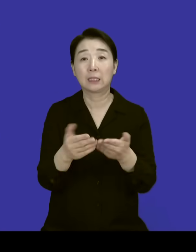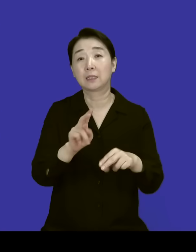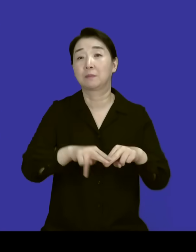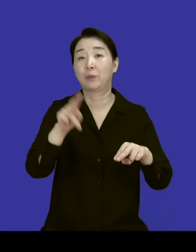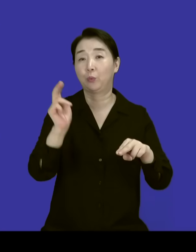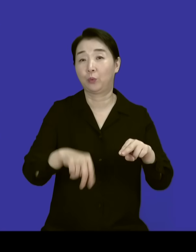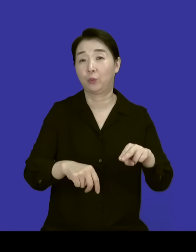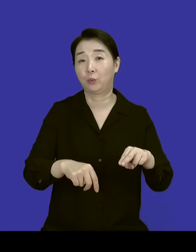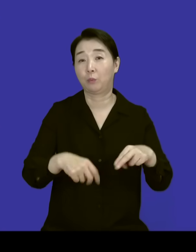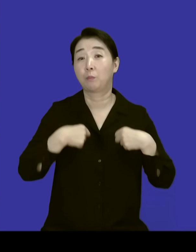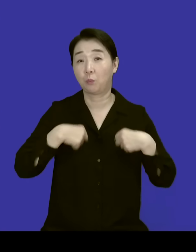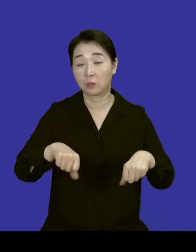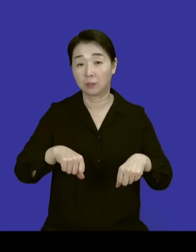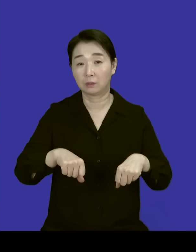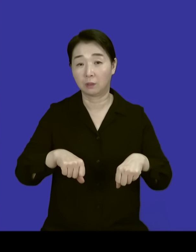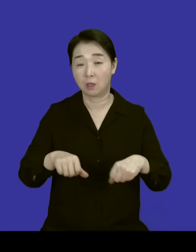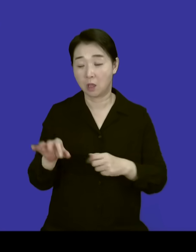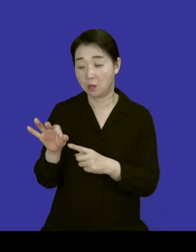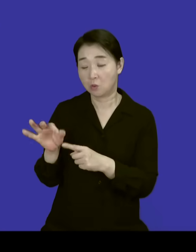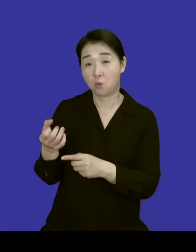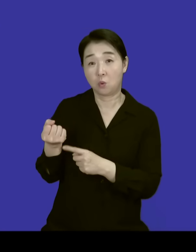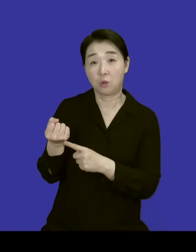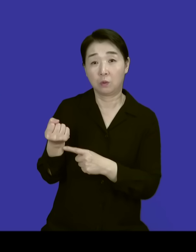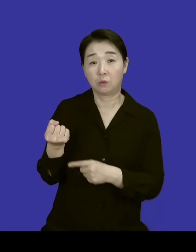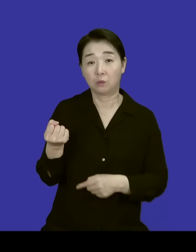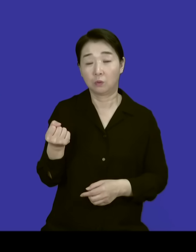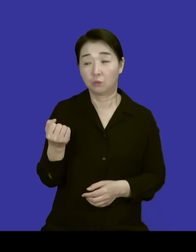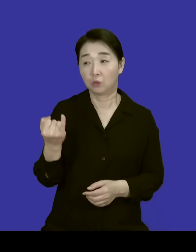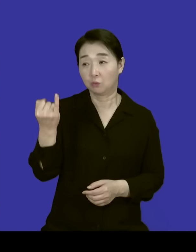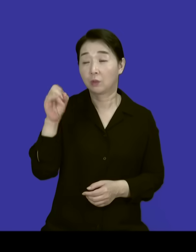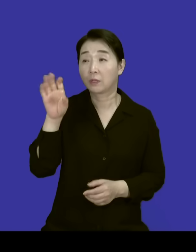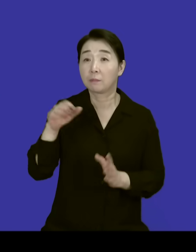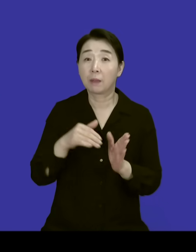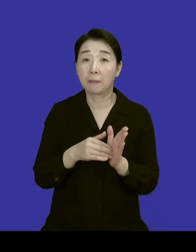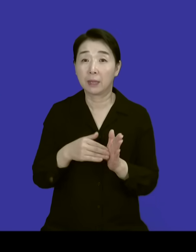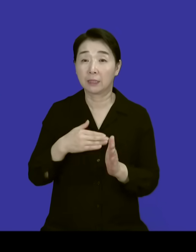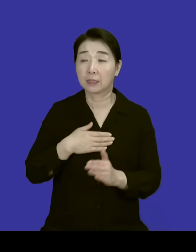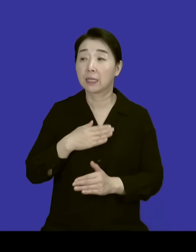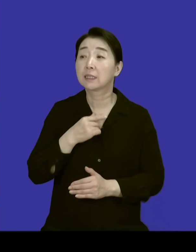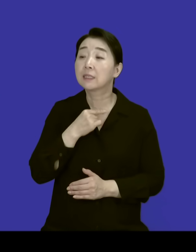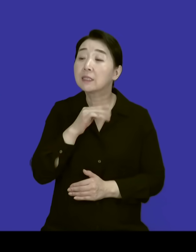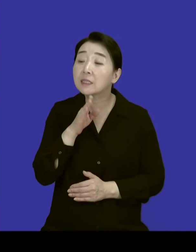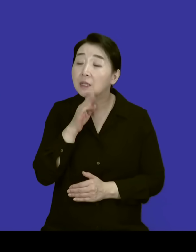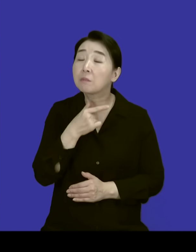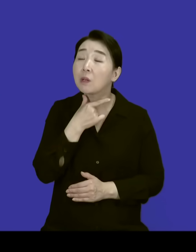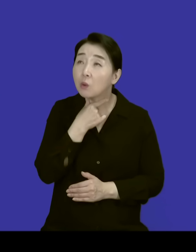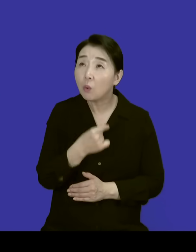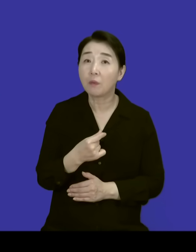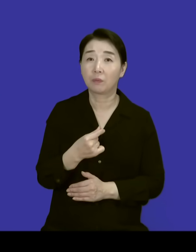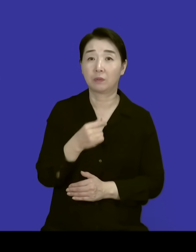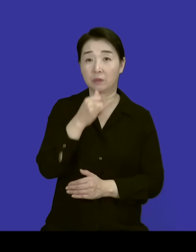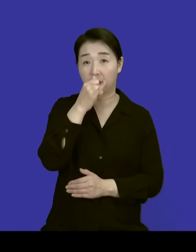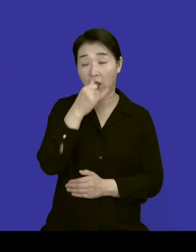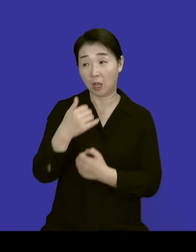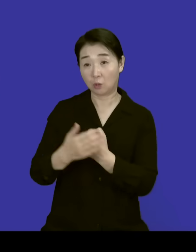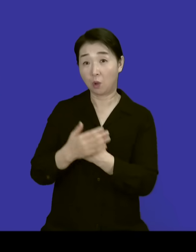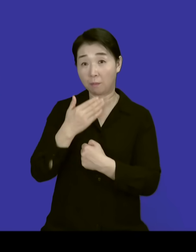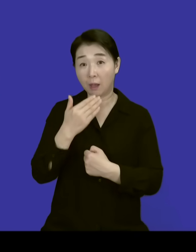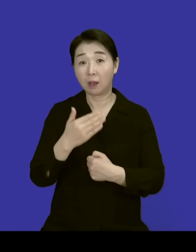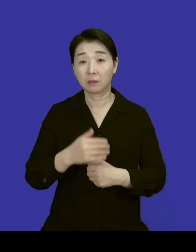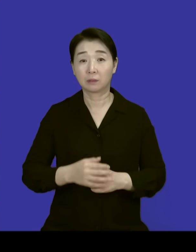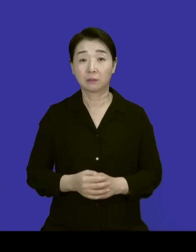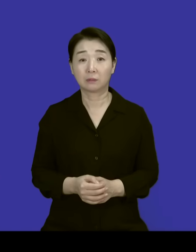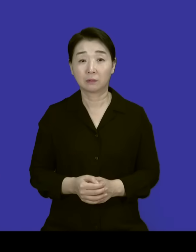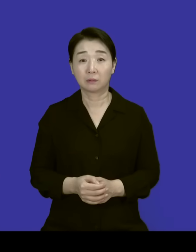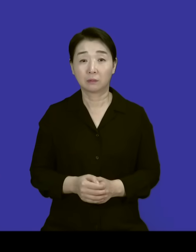네. 가지고 있던 돈 조금이랑 저희 누나한테 얘기해서 나 정말 해보고 싶은 게 처음으로 한번 생겼는데 네. 도와줄 수 있냐 그랬더니